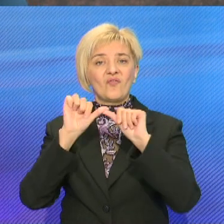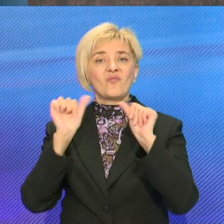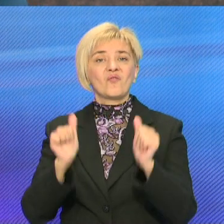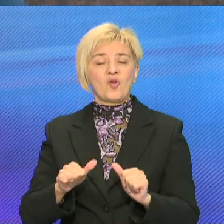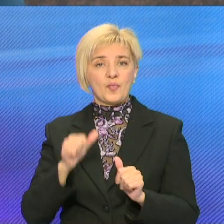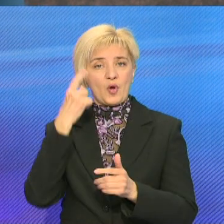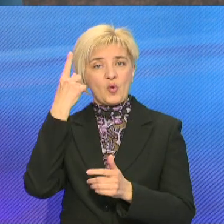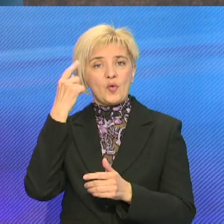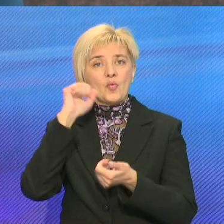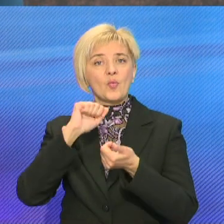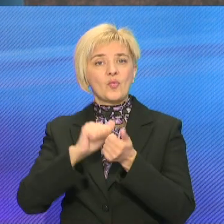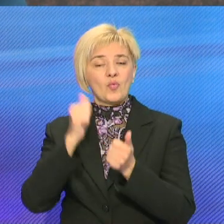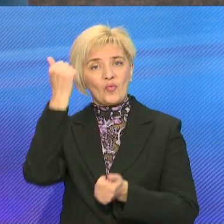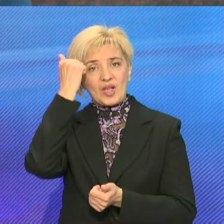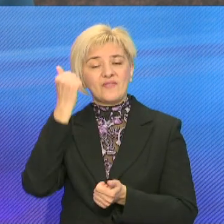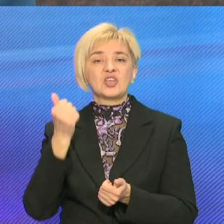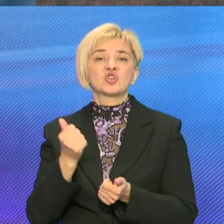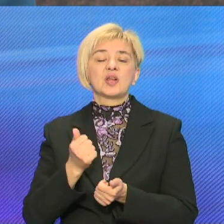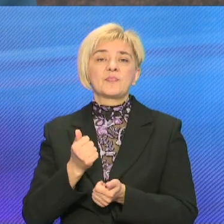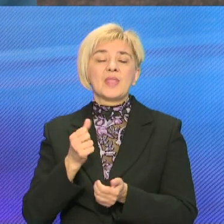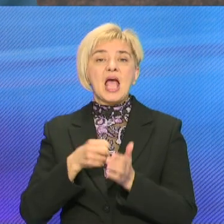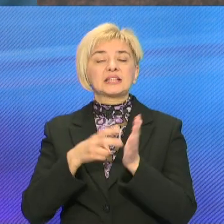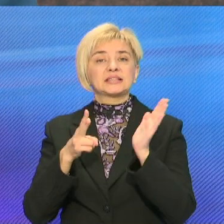А 17 сентября